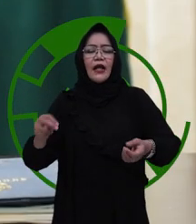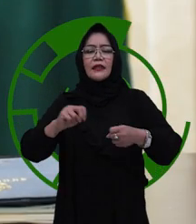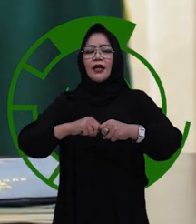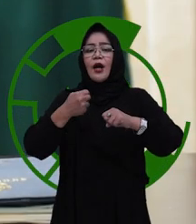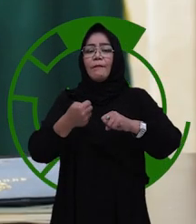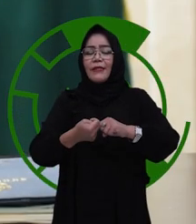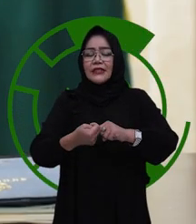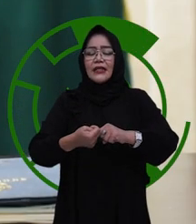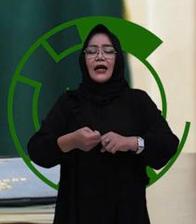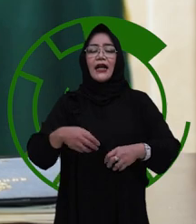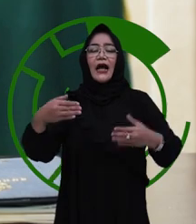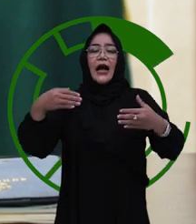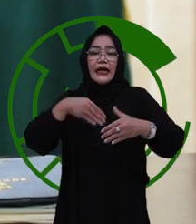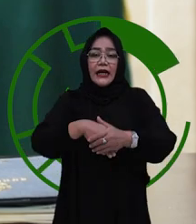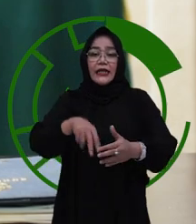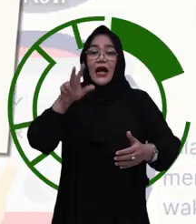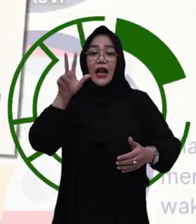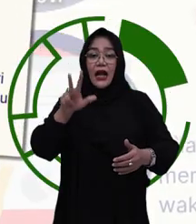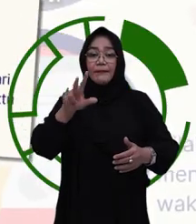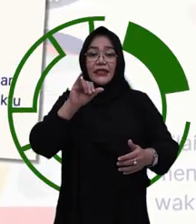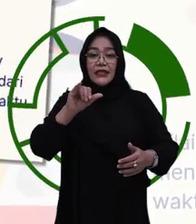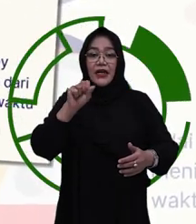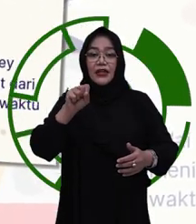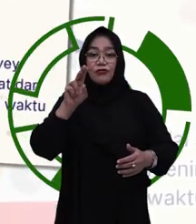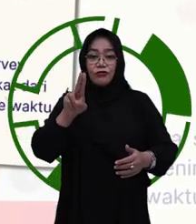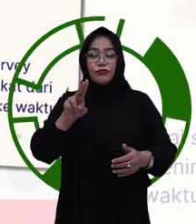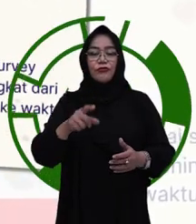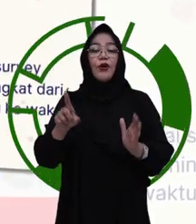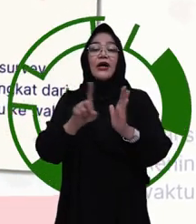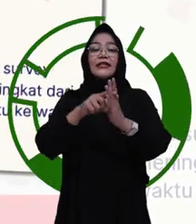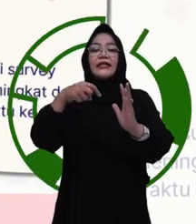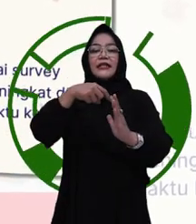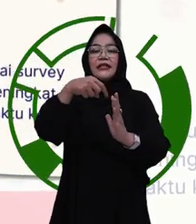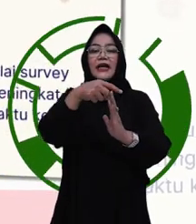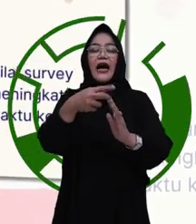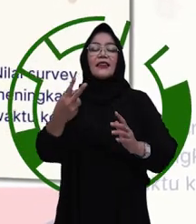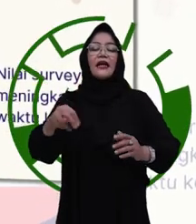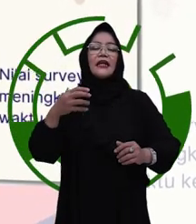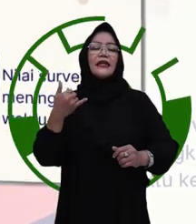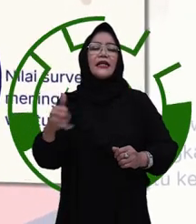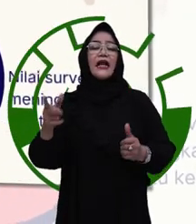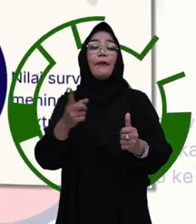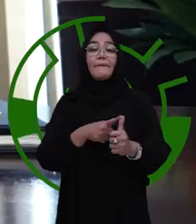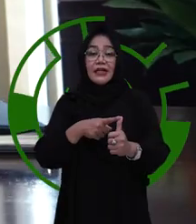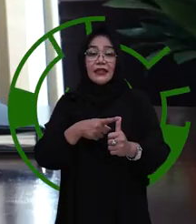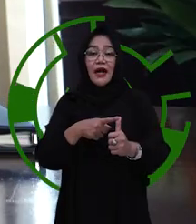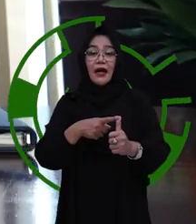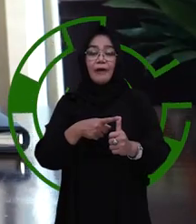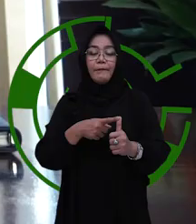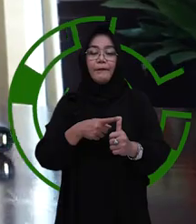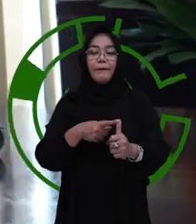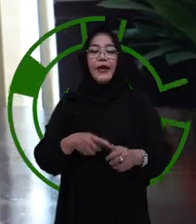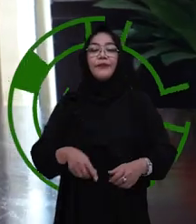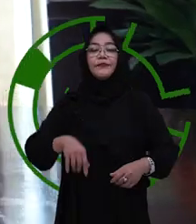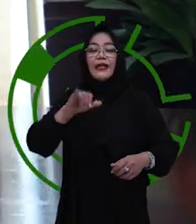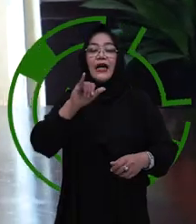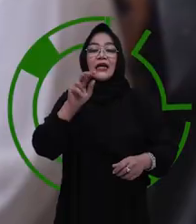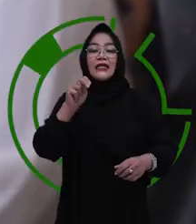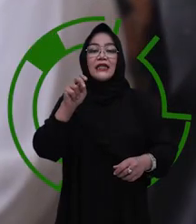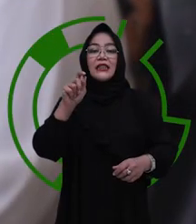dalam 3 isu strategis. Di antaranya yang pertama soal